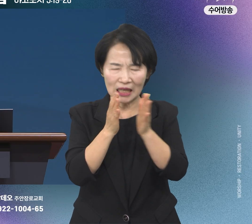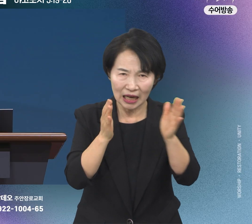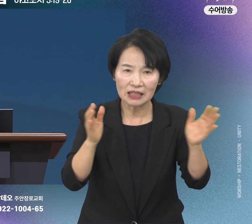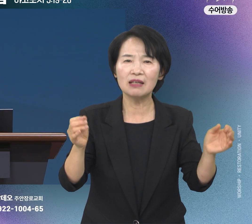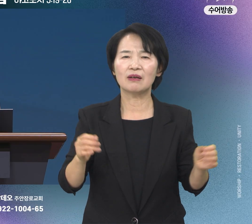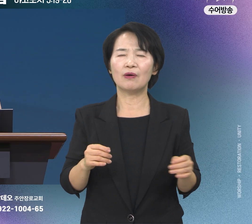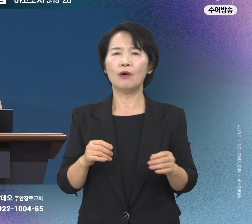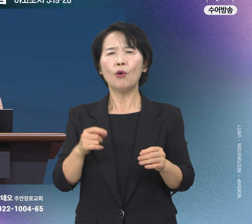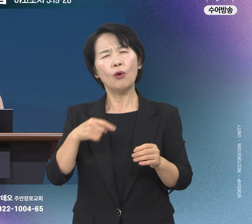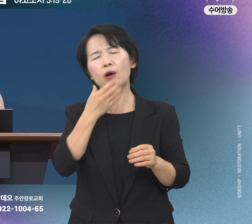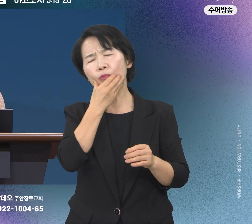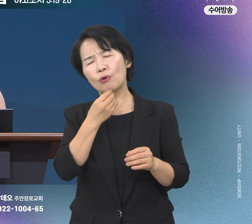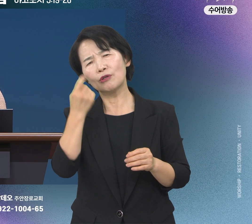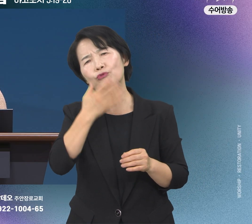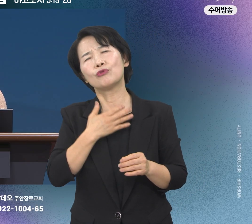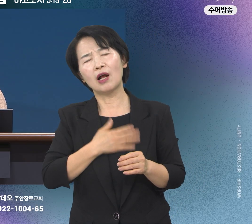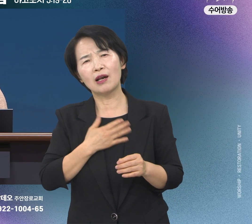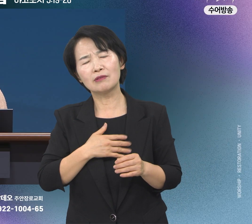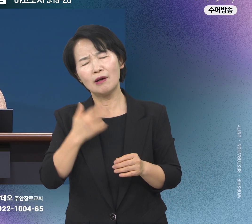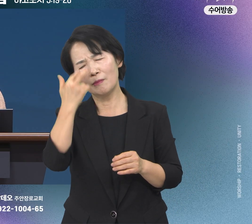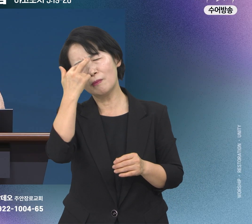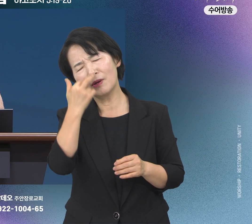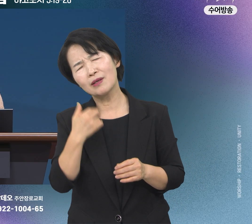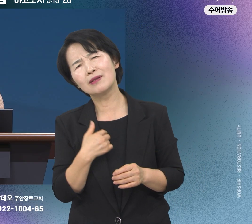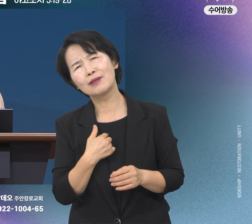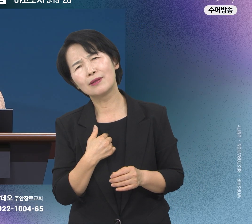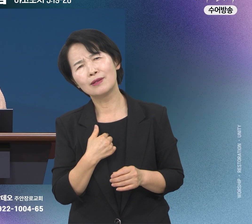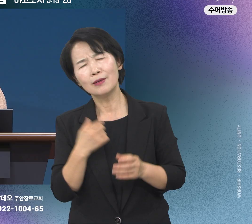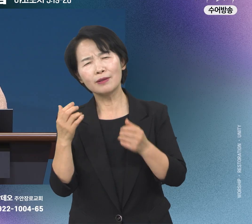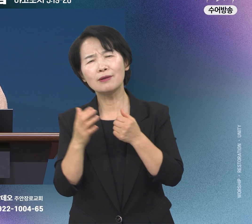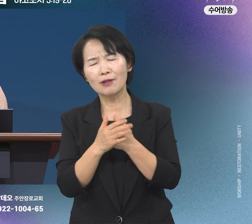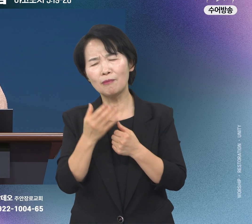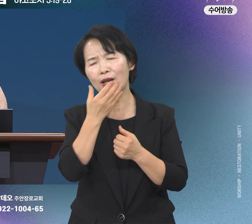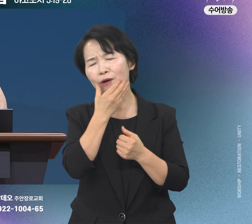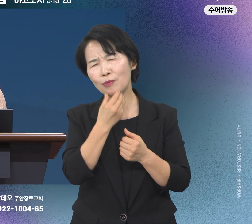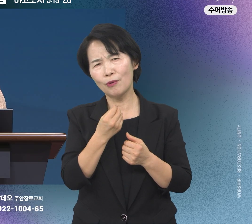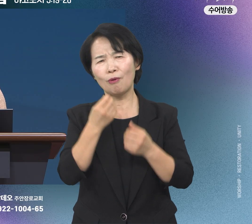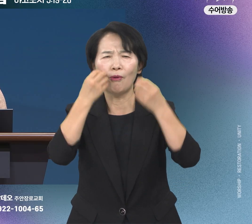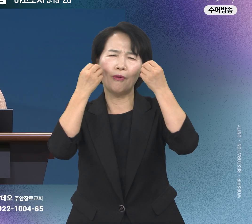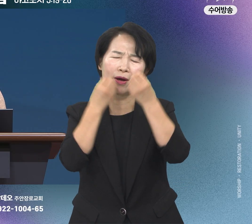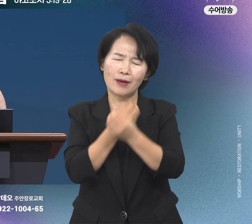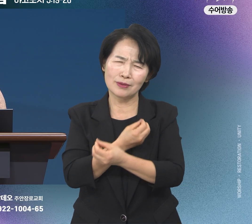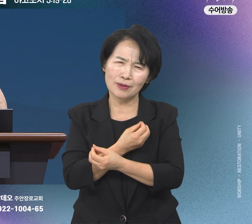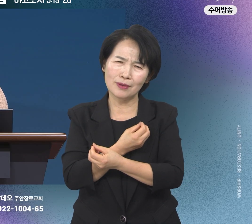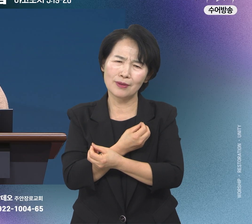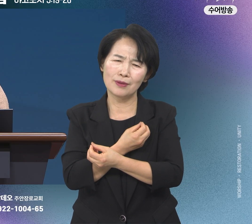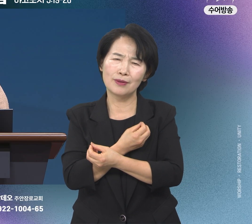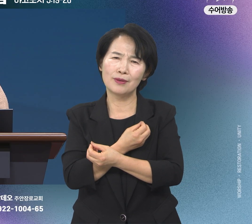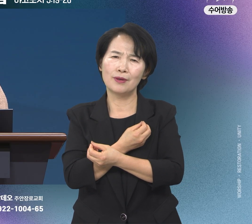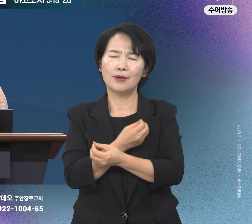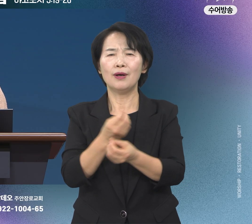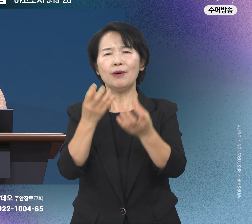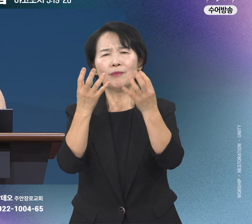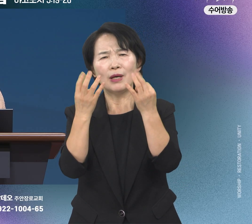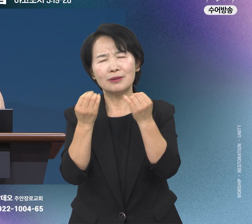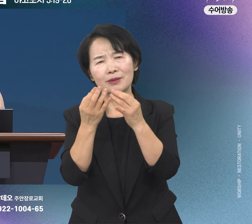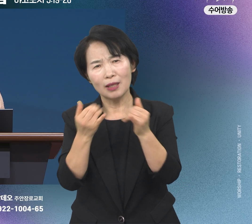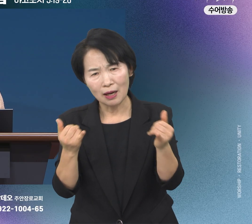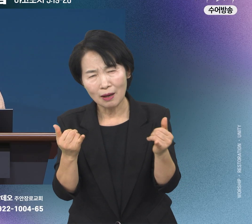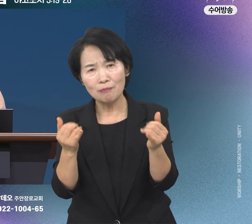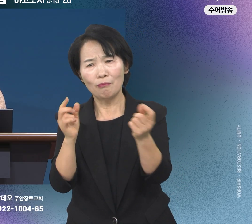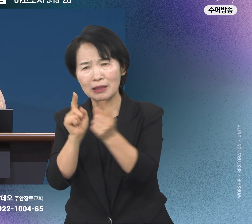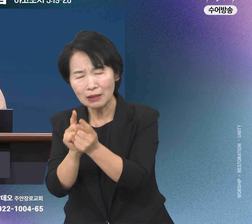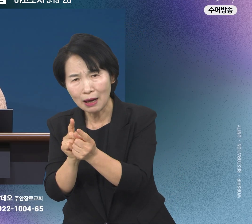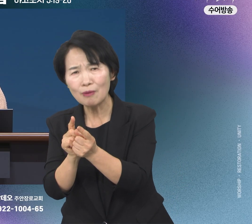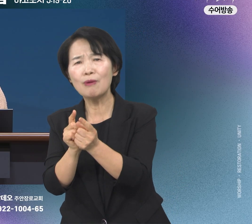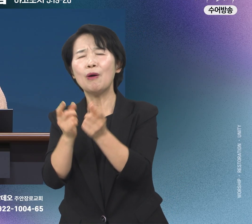것이 아니라 눈에 멀어서 행복인 줄만 알고 쫓은 삶이겠죠. 많은 사람들을 만나고 많은 사명들을